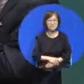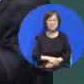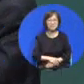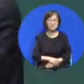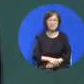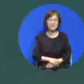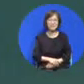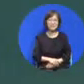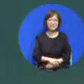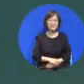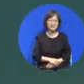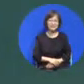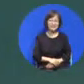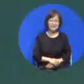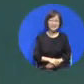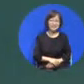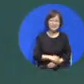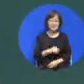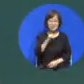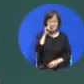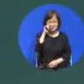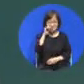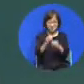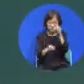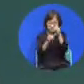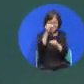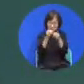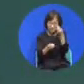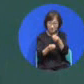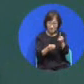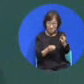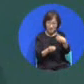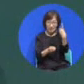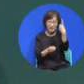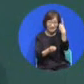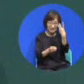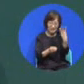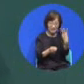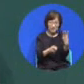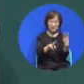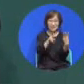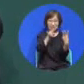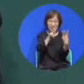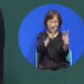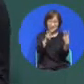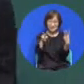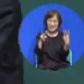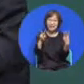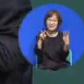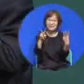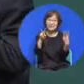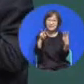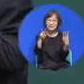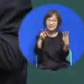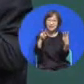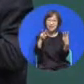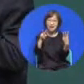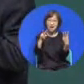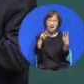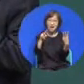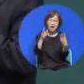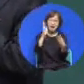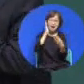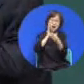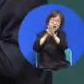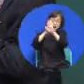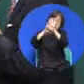언약을 붙잡았을 때 시편 103편 20절 22절에는 굉장한 하늘 문이 열리는